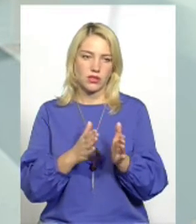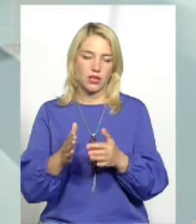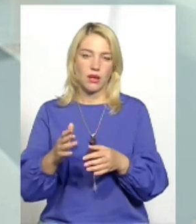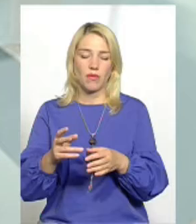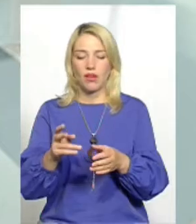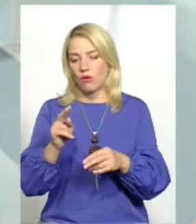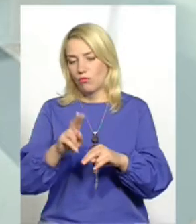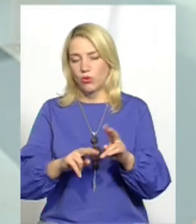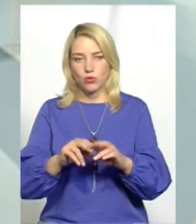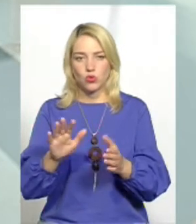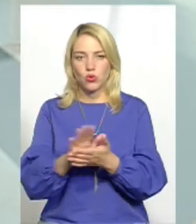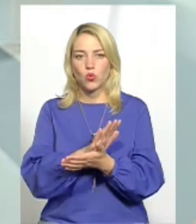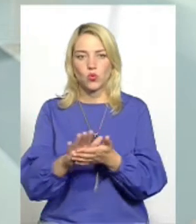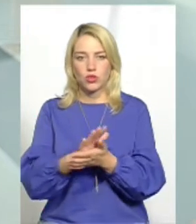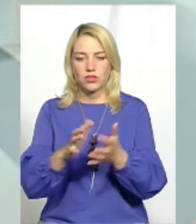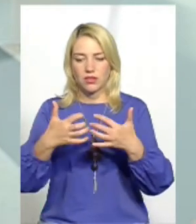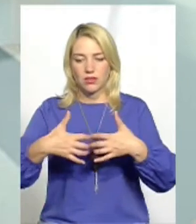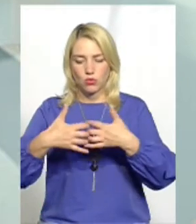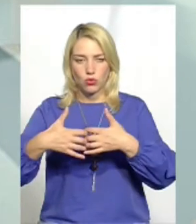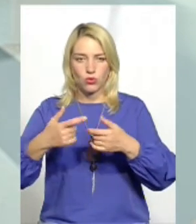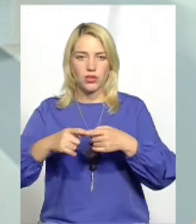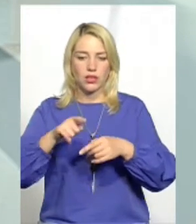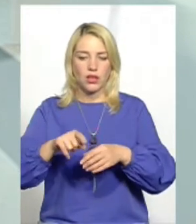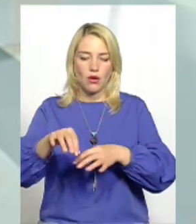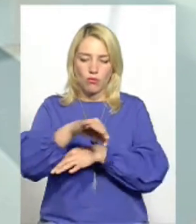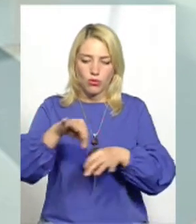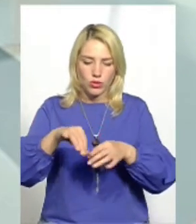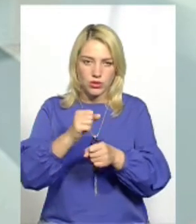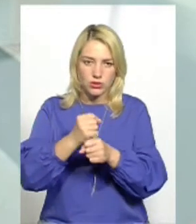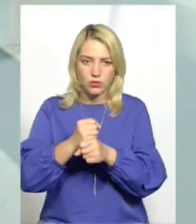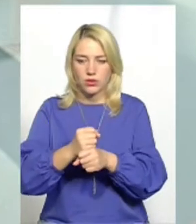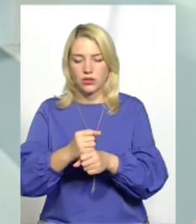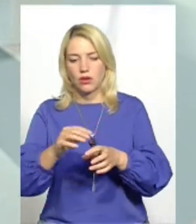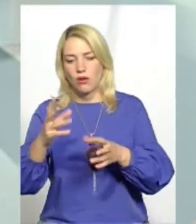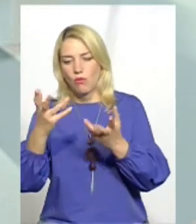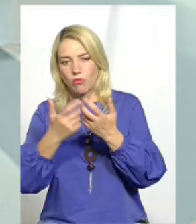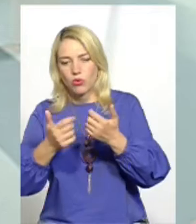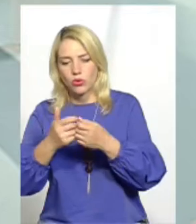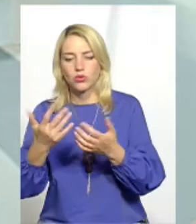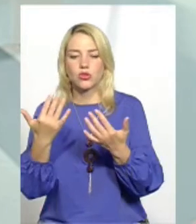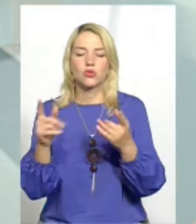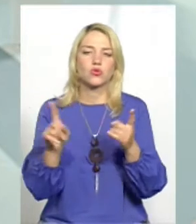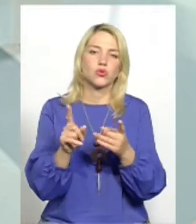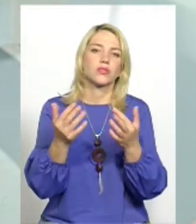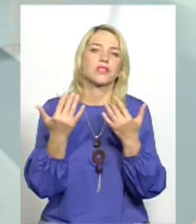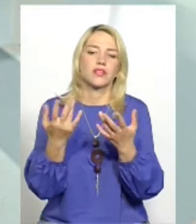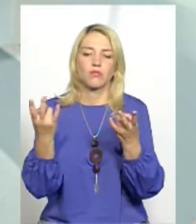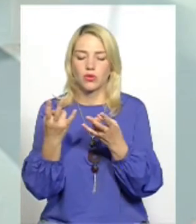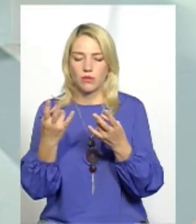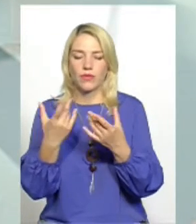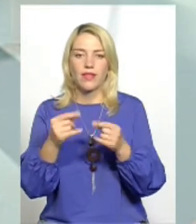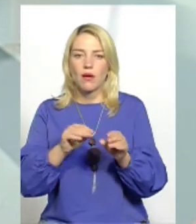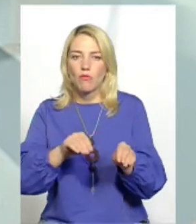побудуйте очисні споруди відповідні, прорахуйте, проєктант має прорахувати, що потрібно, скільки потрібно, де його